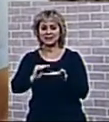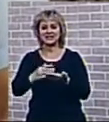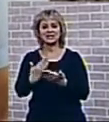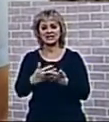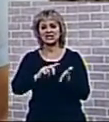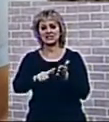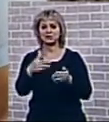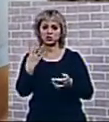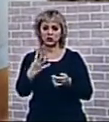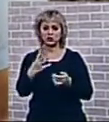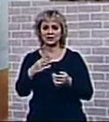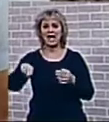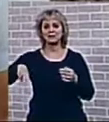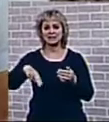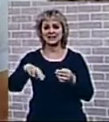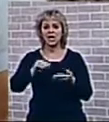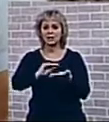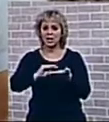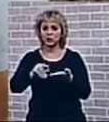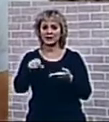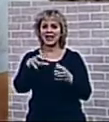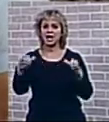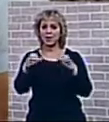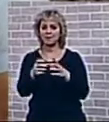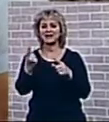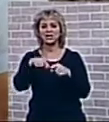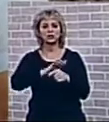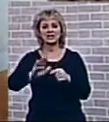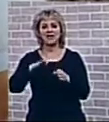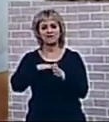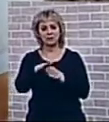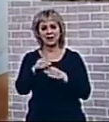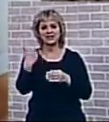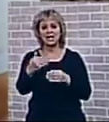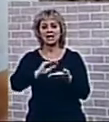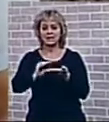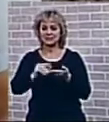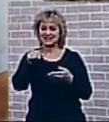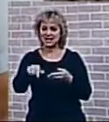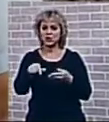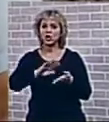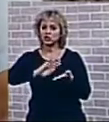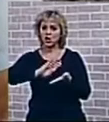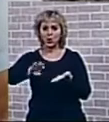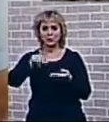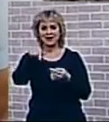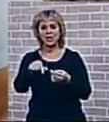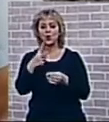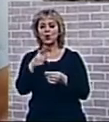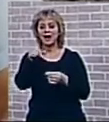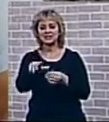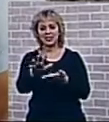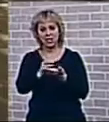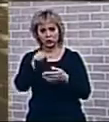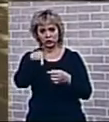где-то 74 административных протокола на компании, которые не выполняли вовремя предписания и не устраняли указанные